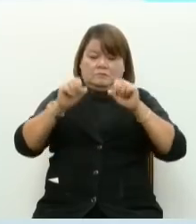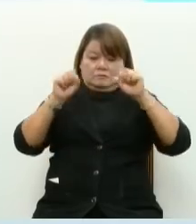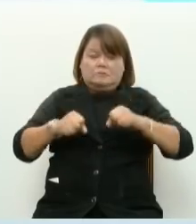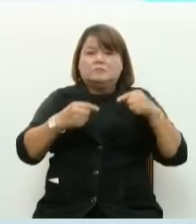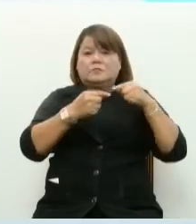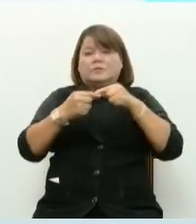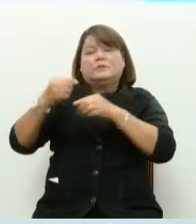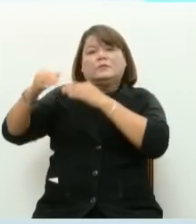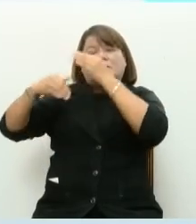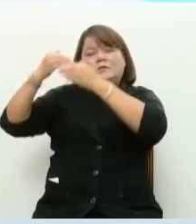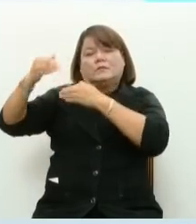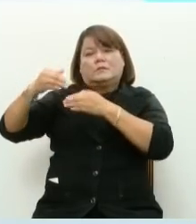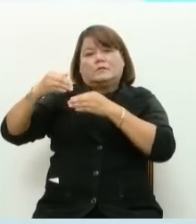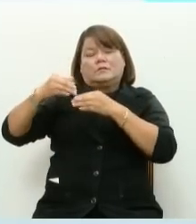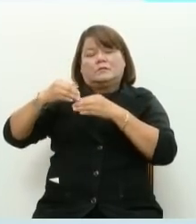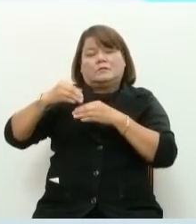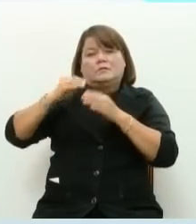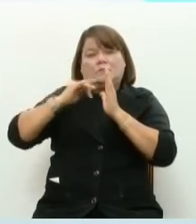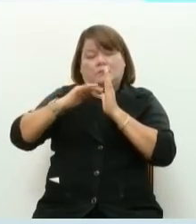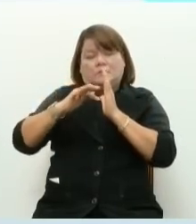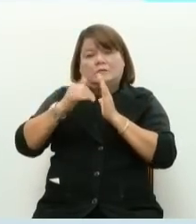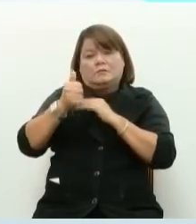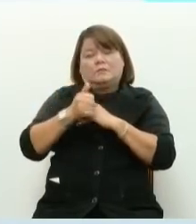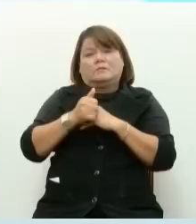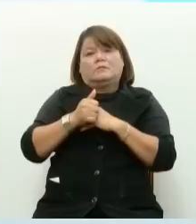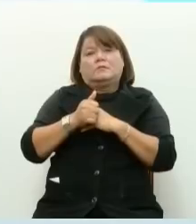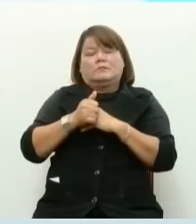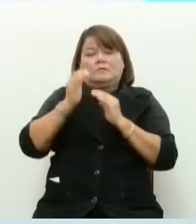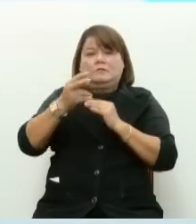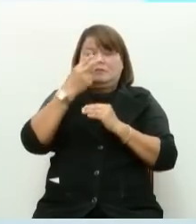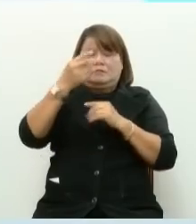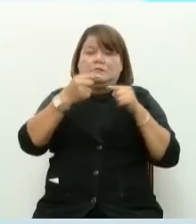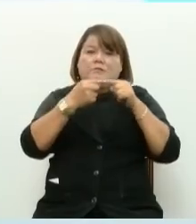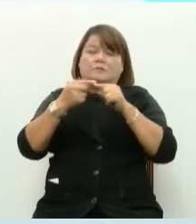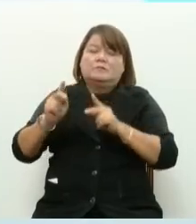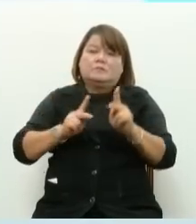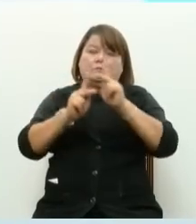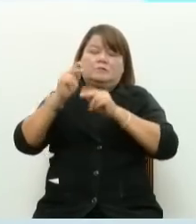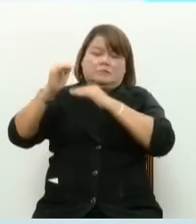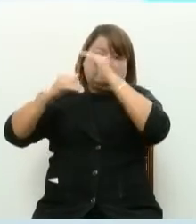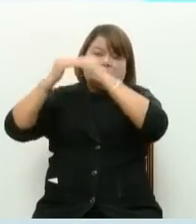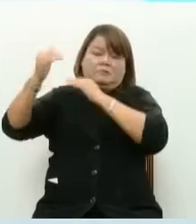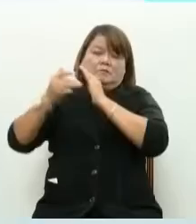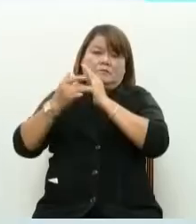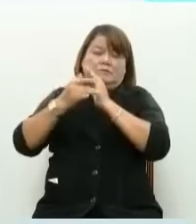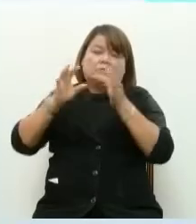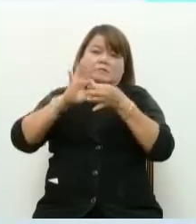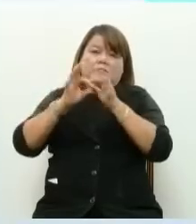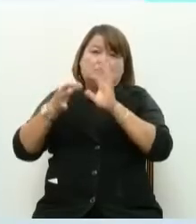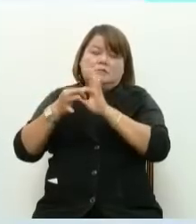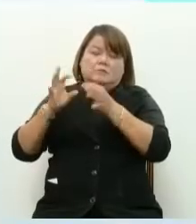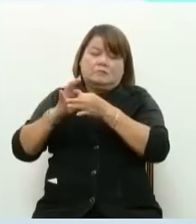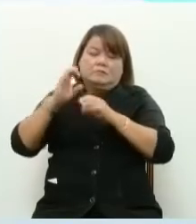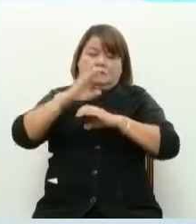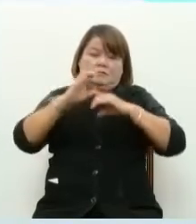ในเรื่องของการพัฒนาคุณภาพการศึกษาให้กับเด็กๆได้ด้วยค่ะท่านผู้ชมทุกท่านคะเราไปต่อกันที่กิจกรรมพัฒนาทางด้านทักษะกีฬากันบ้างตามโครง